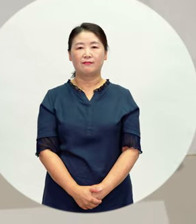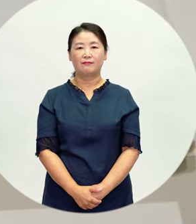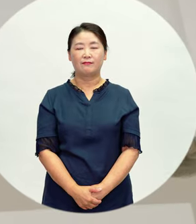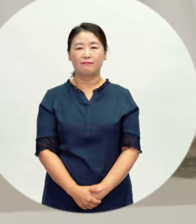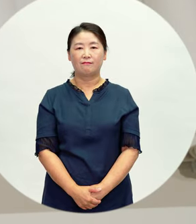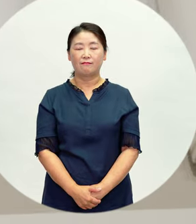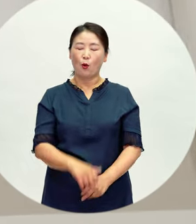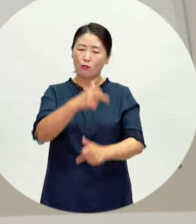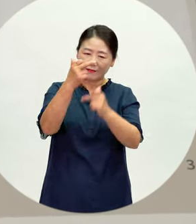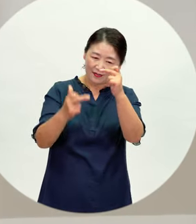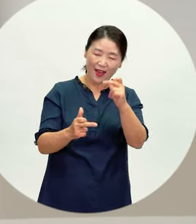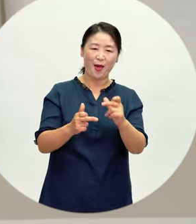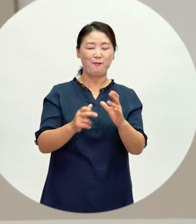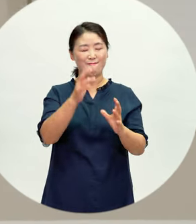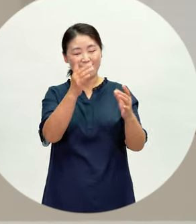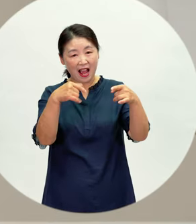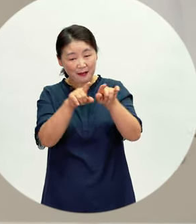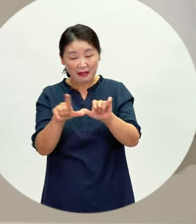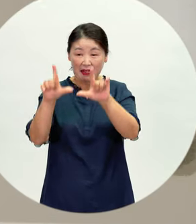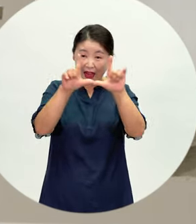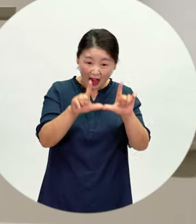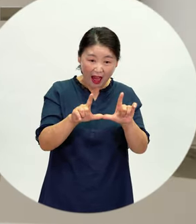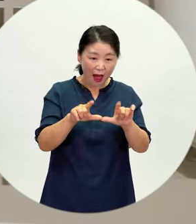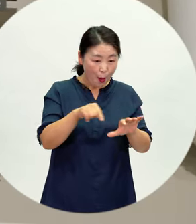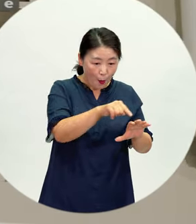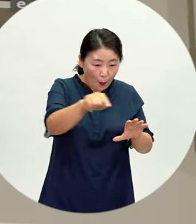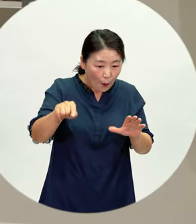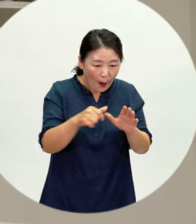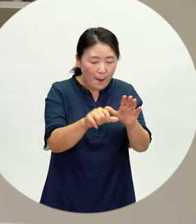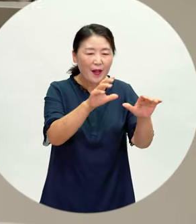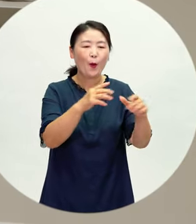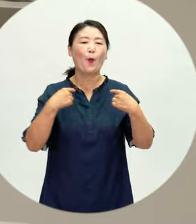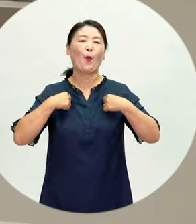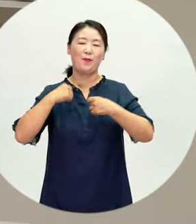자연을 곁에 두고 살아온 우리는 자연재료로도 옷을 지어 입었습니다.